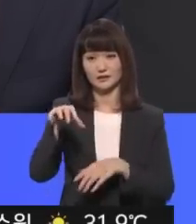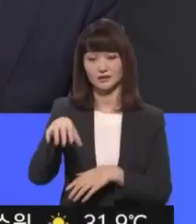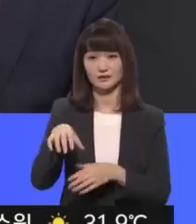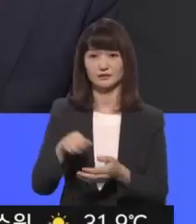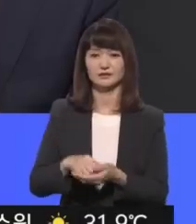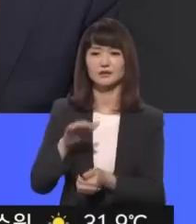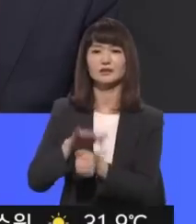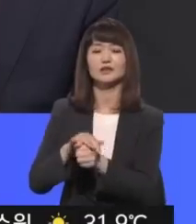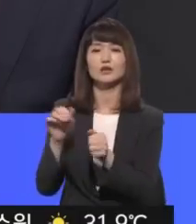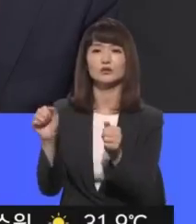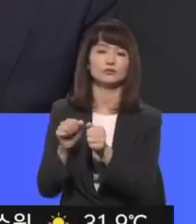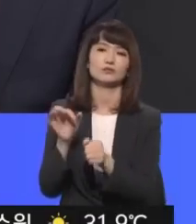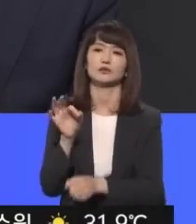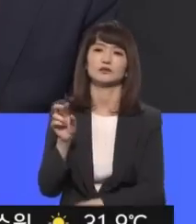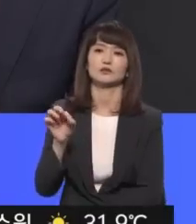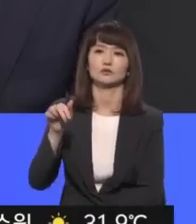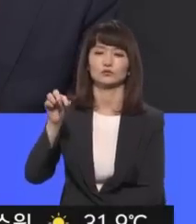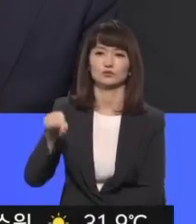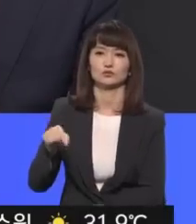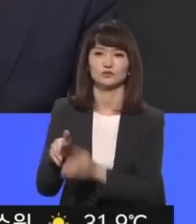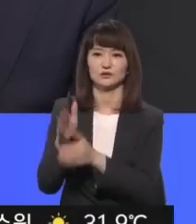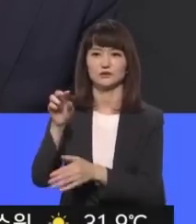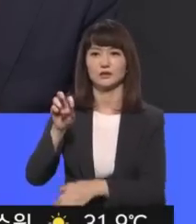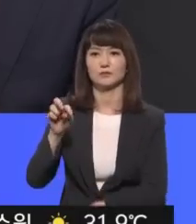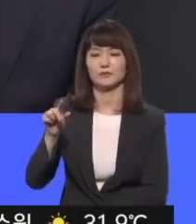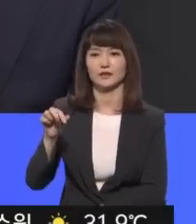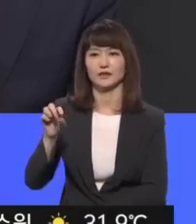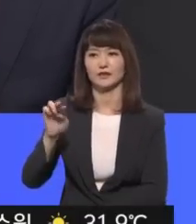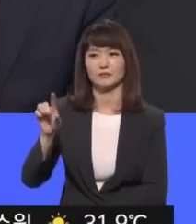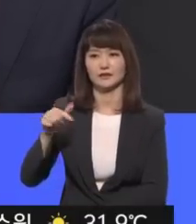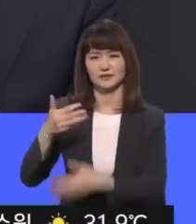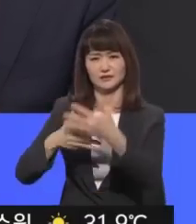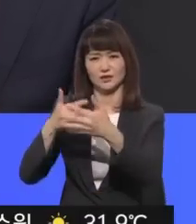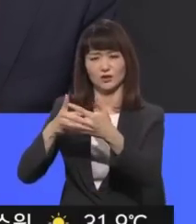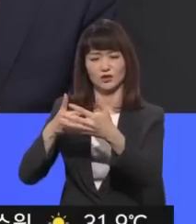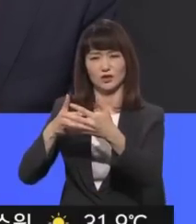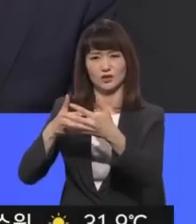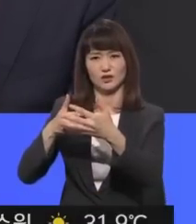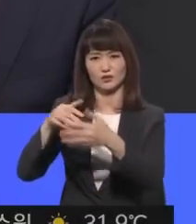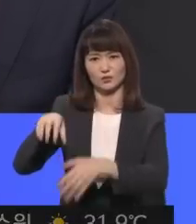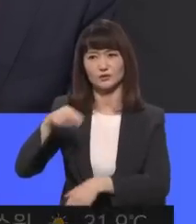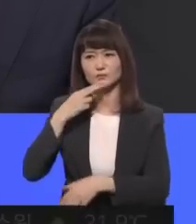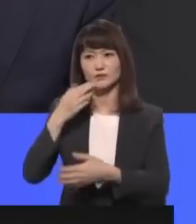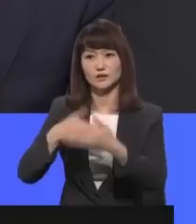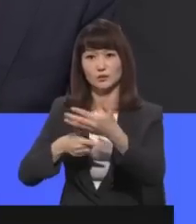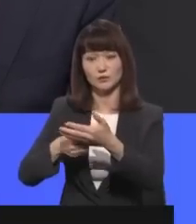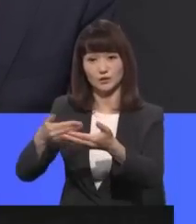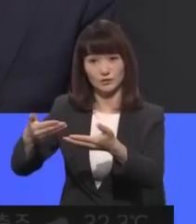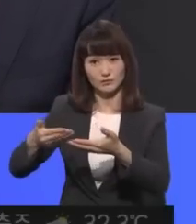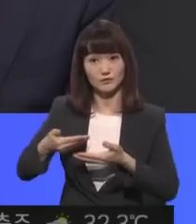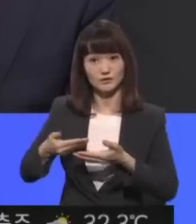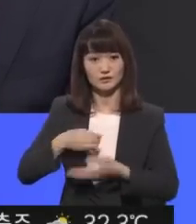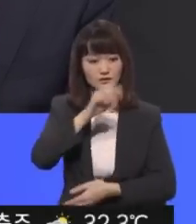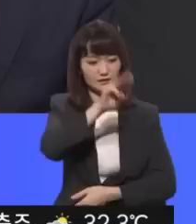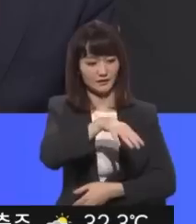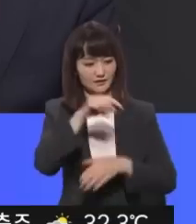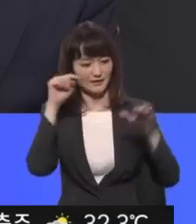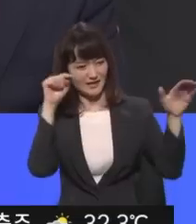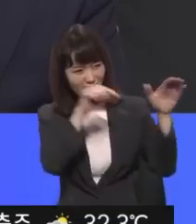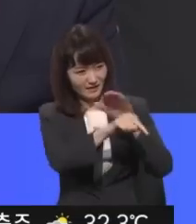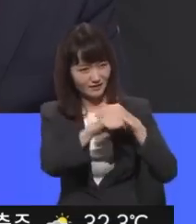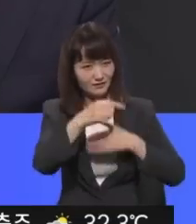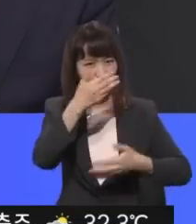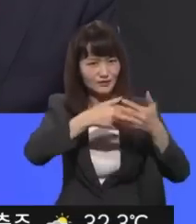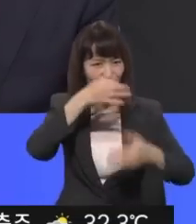경북이 4 내가 박스가 없지만 저희 급매가 박스 티켓이나 그때는 어 영화 티켓 주신다면 광주에 가서 영업이나